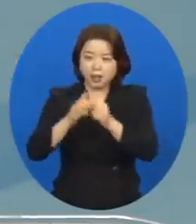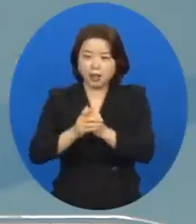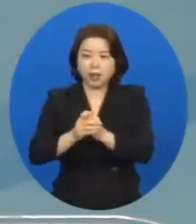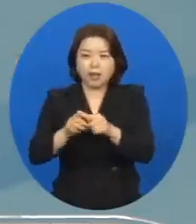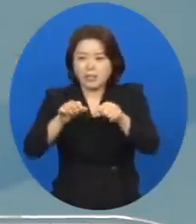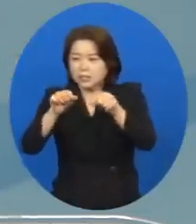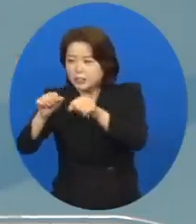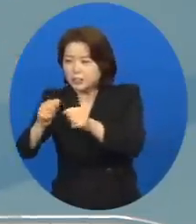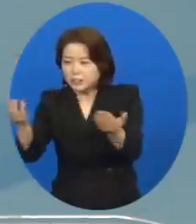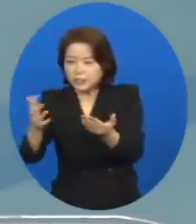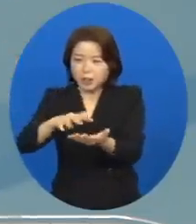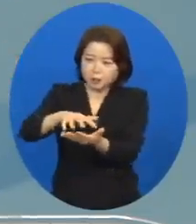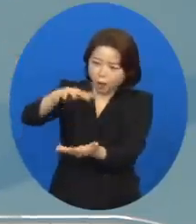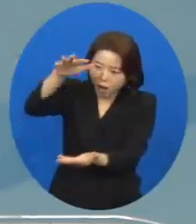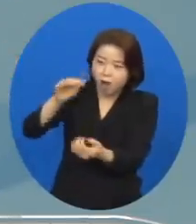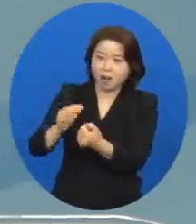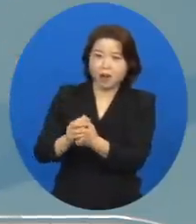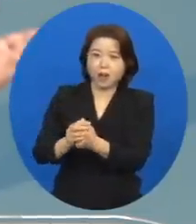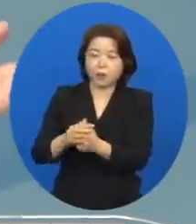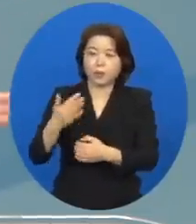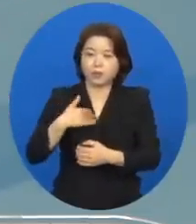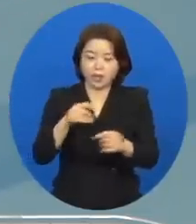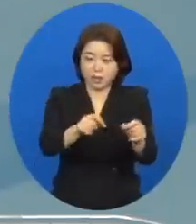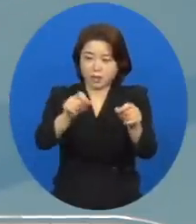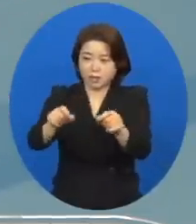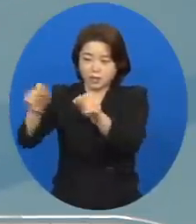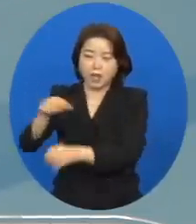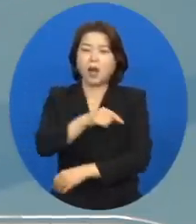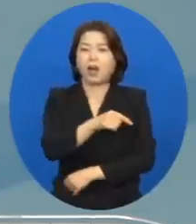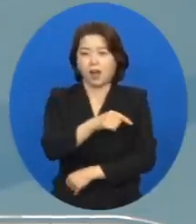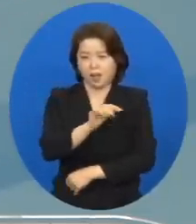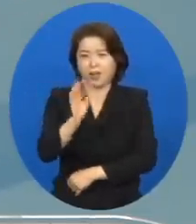많아서 이제 제 방을 치우는 일이 자꾸 늦어지게 된